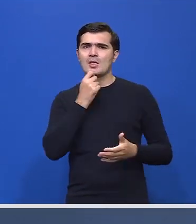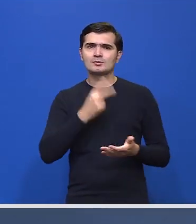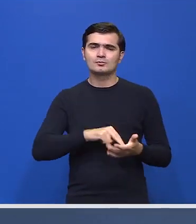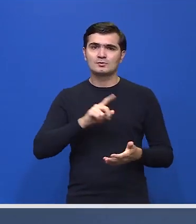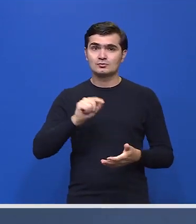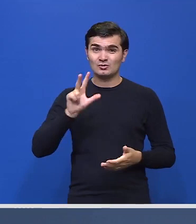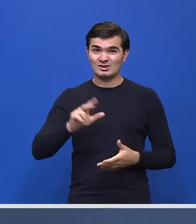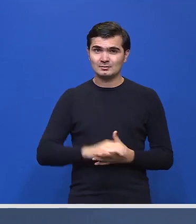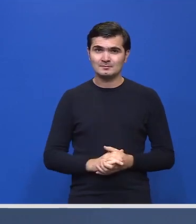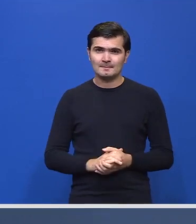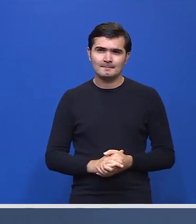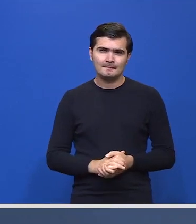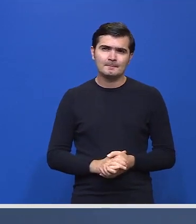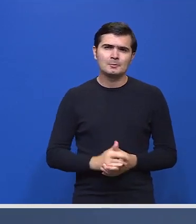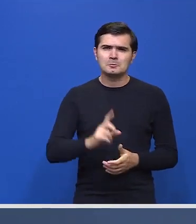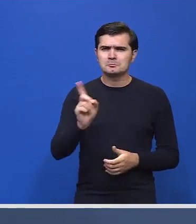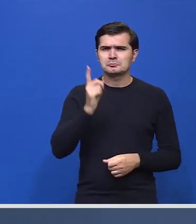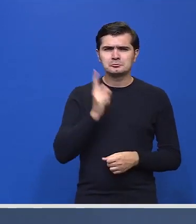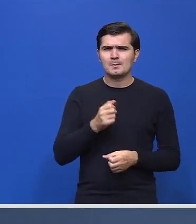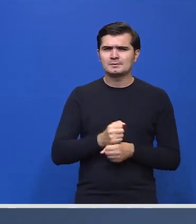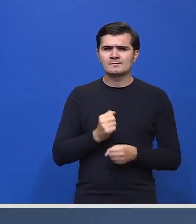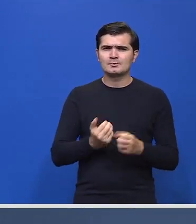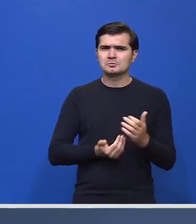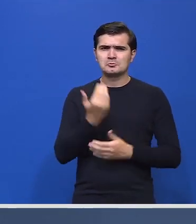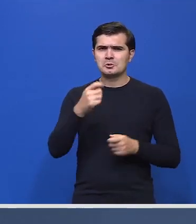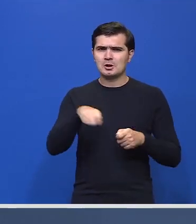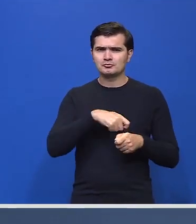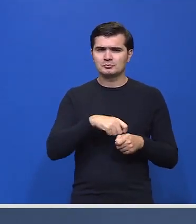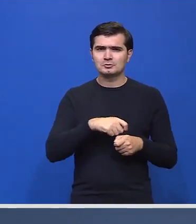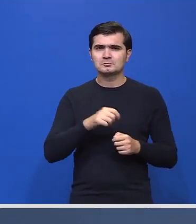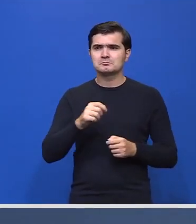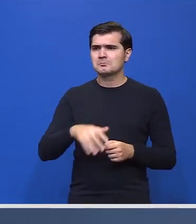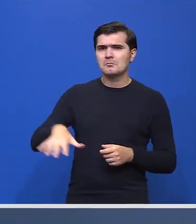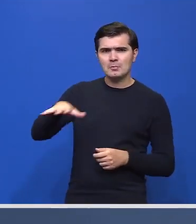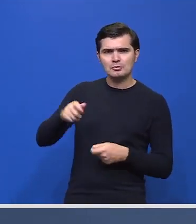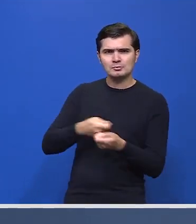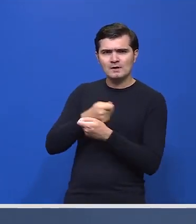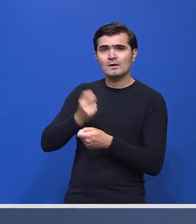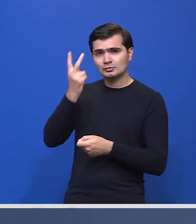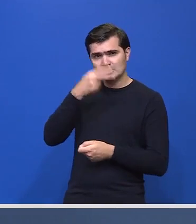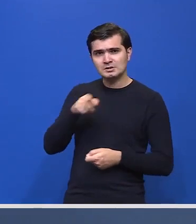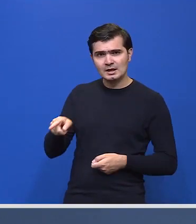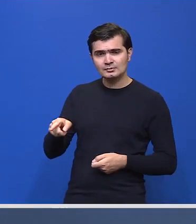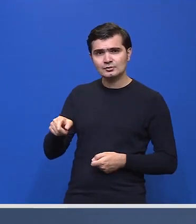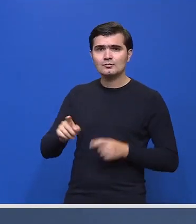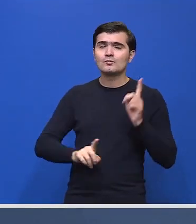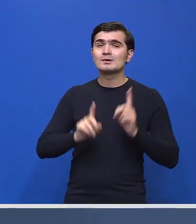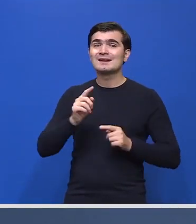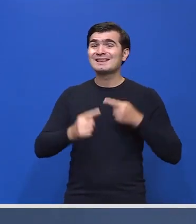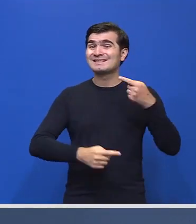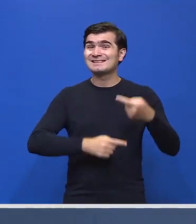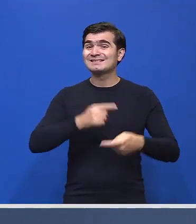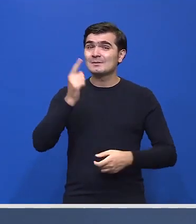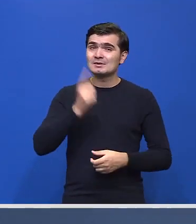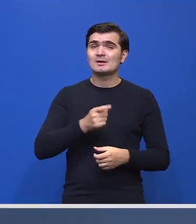2023? Nu trebuie să fie cazul de o noi ajustări atâta timp cât mediul de afaceri înțelege că anumite sisteme trebuie să își producă